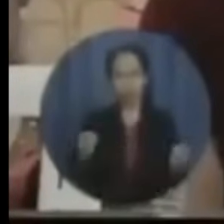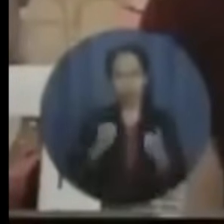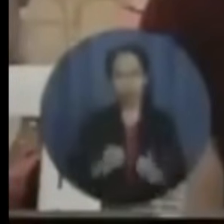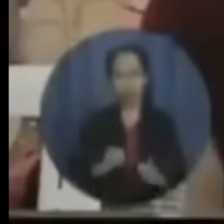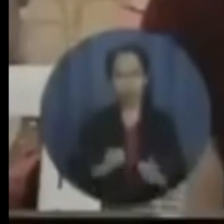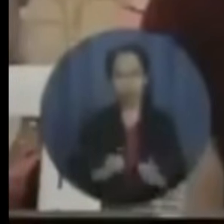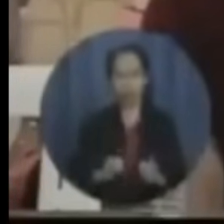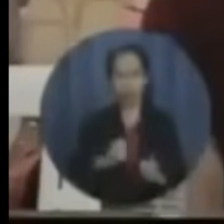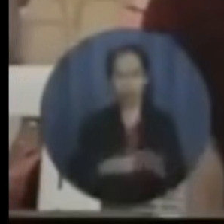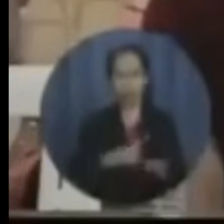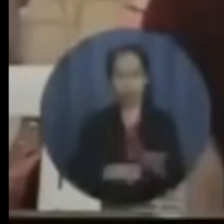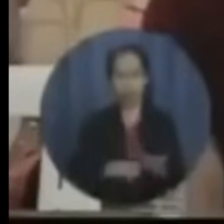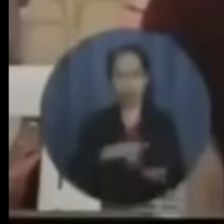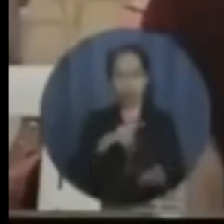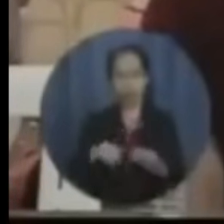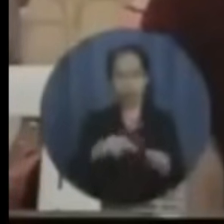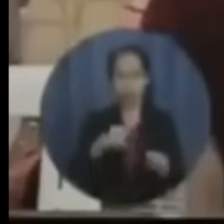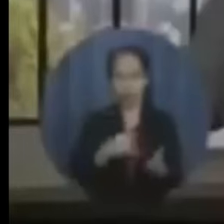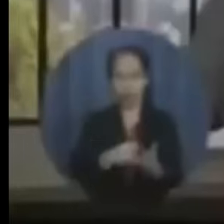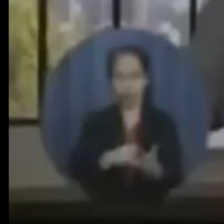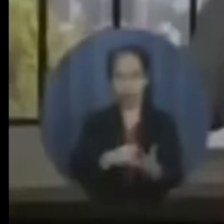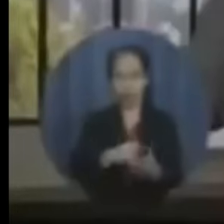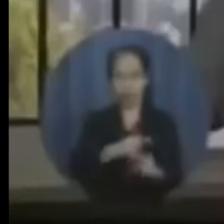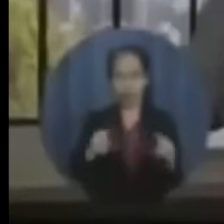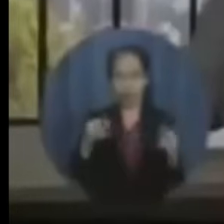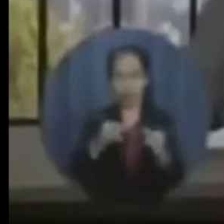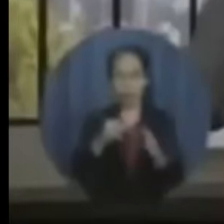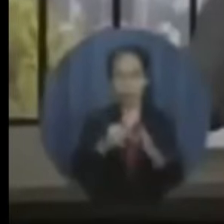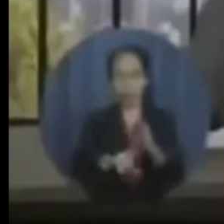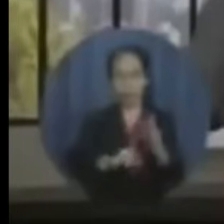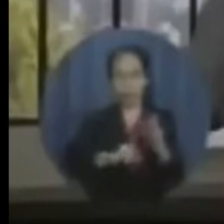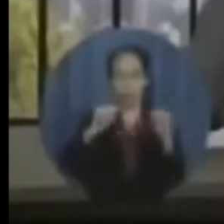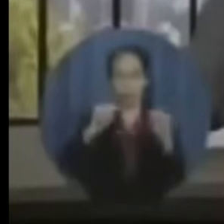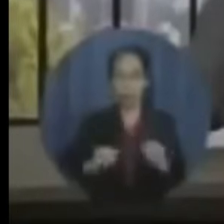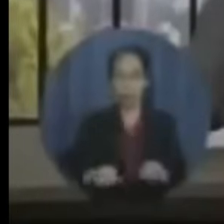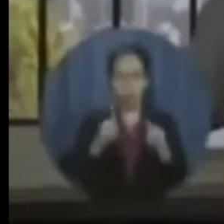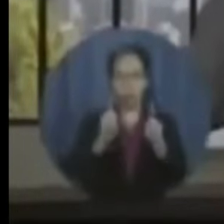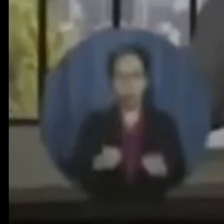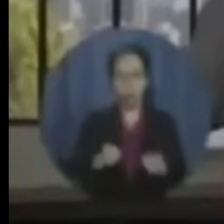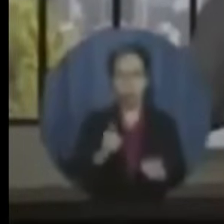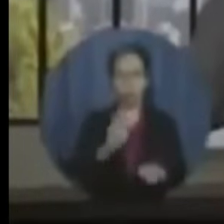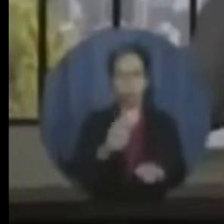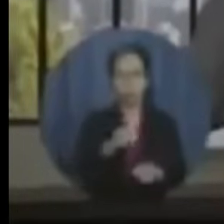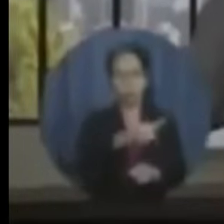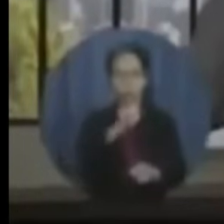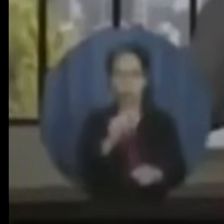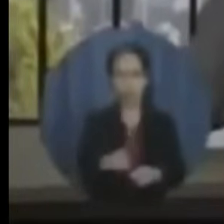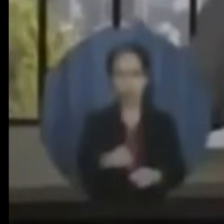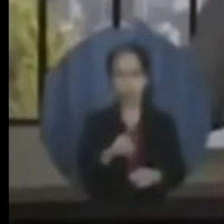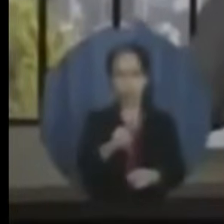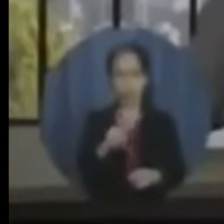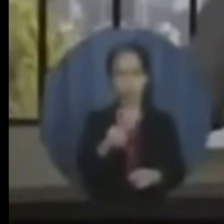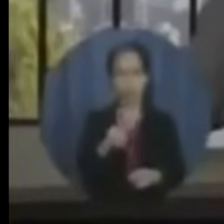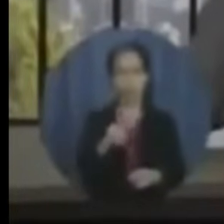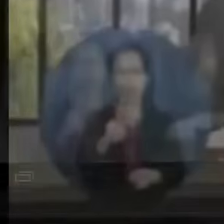napag-usapan natin yan. Pero more or less, nasagot ko yung dalawa mong tanong, ano? Ang tanong